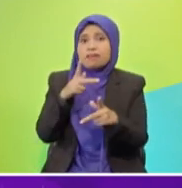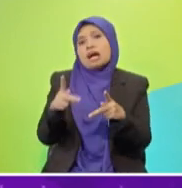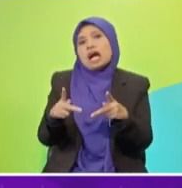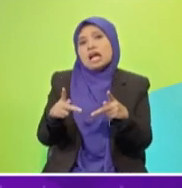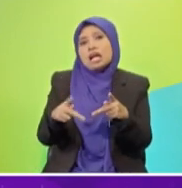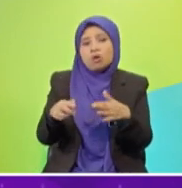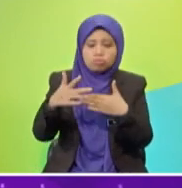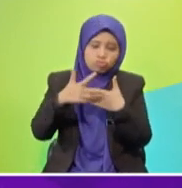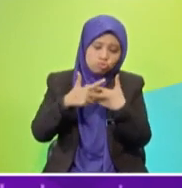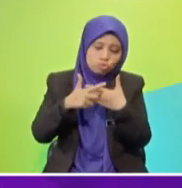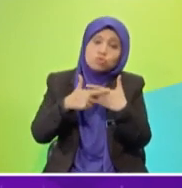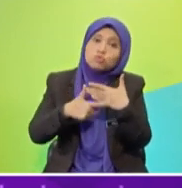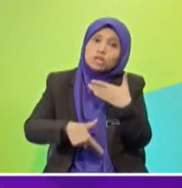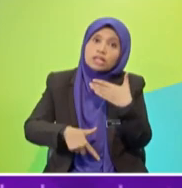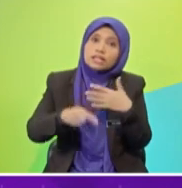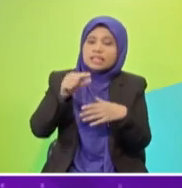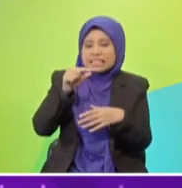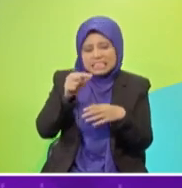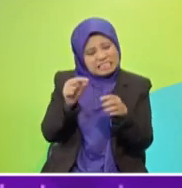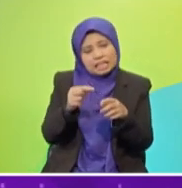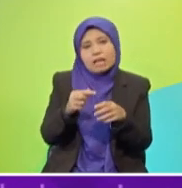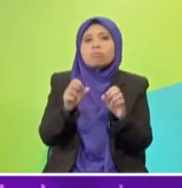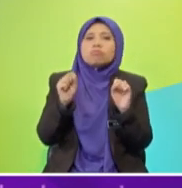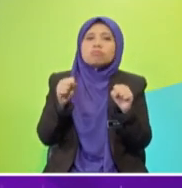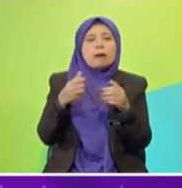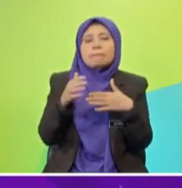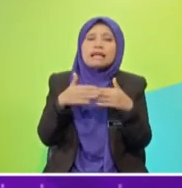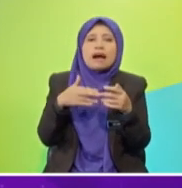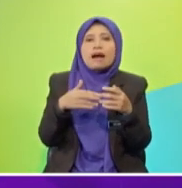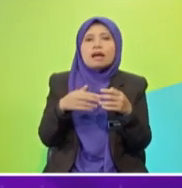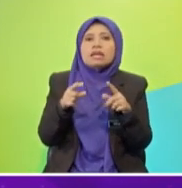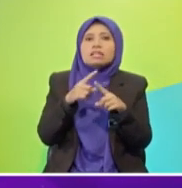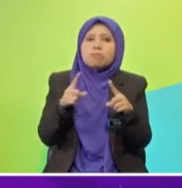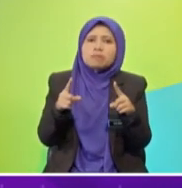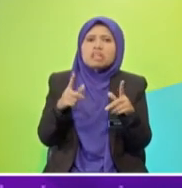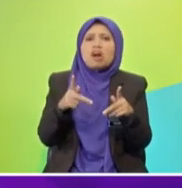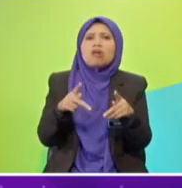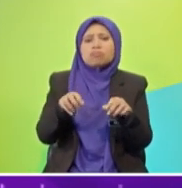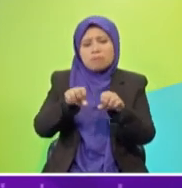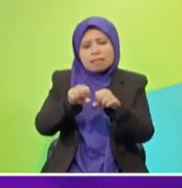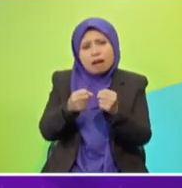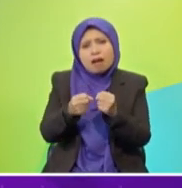kecuali apabila berlaku parah seperti